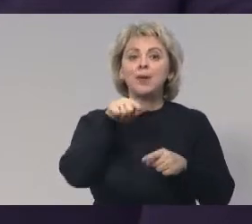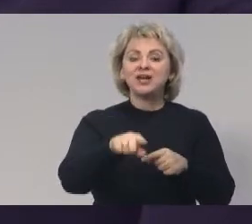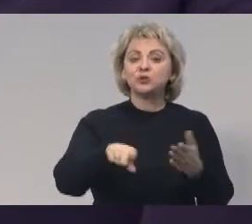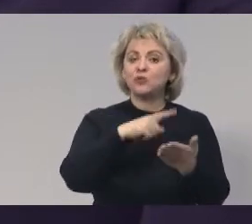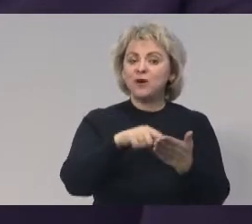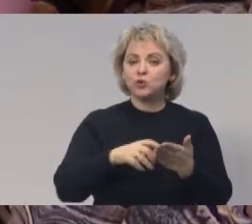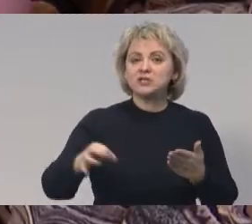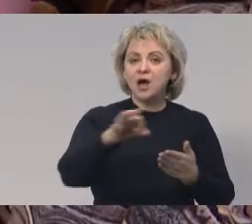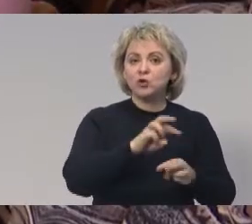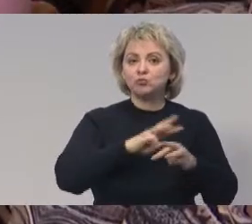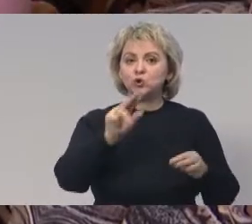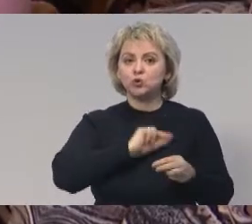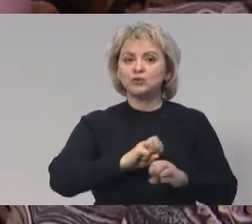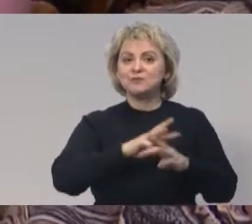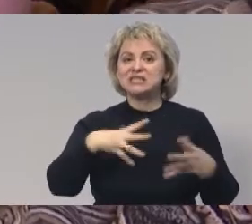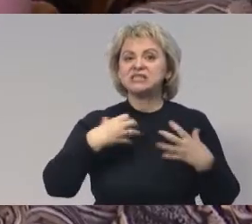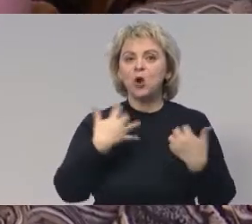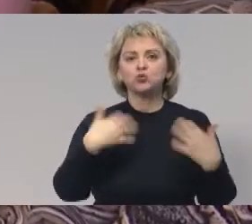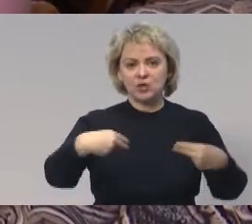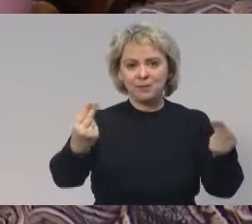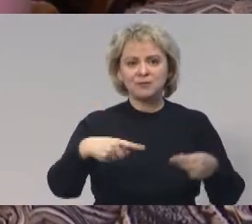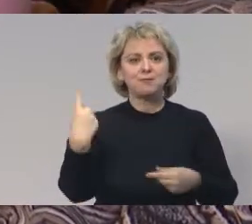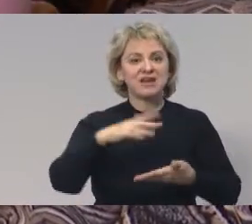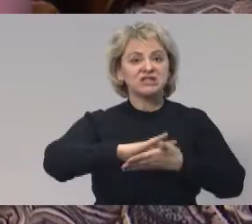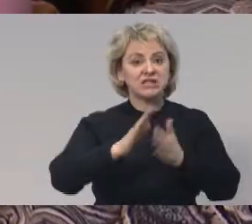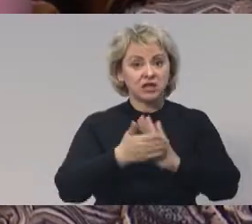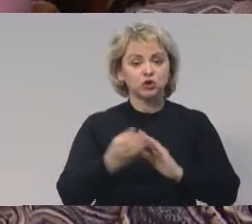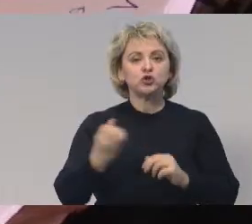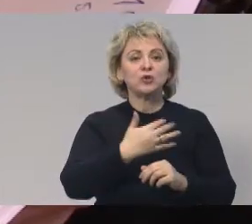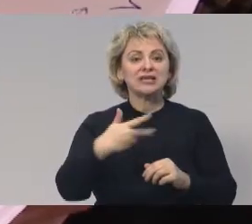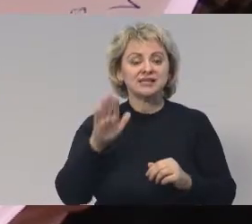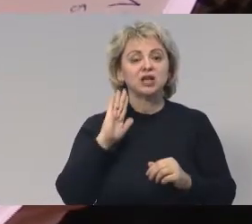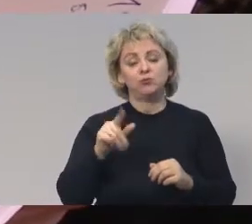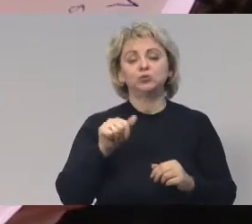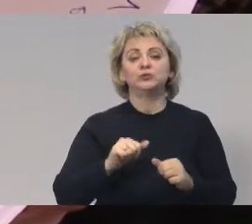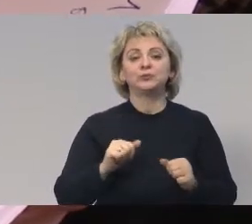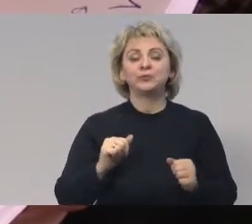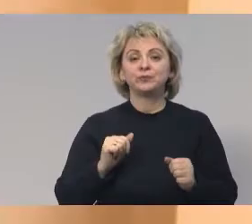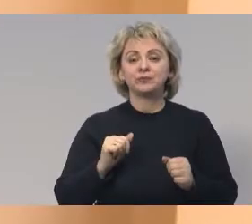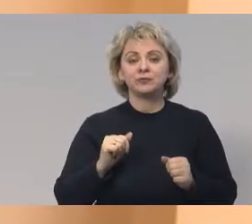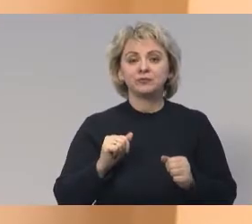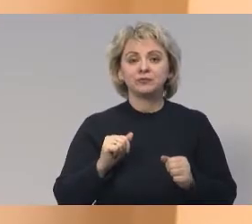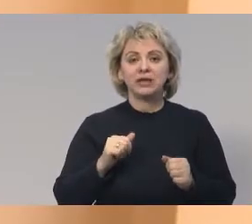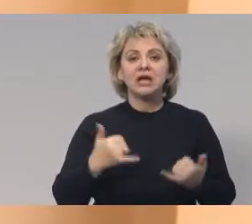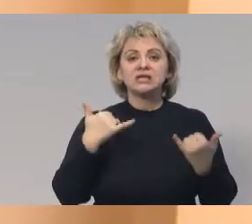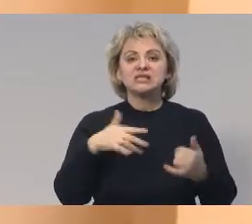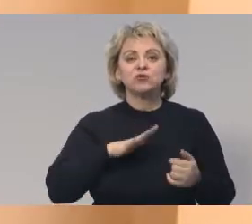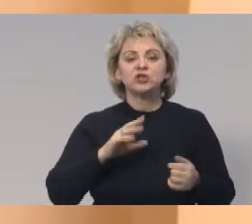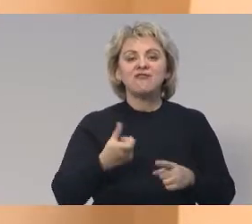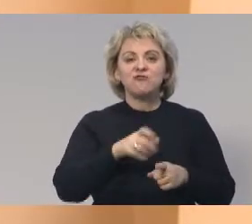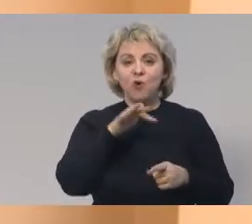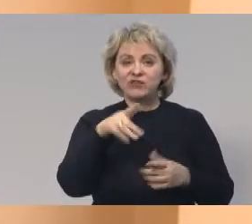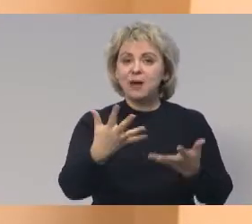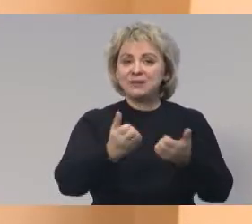По этому поводу областные Минтруд и Минздрав уже подписали первые соглашения. Еще несколько на очереди. Позволит нам очень